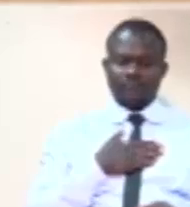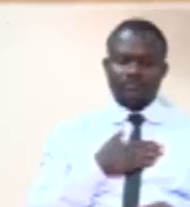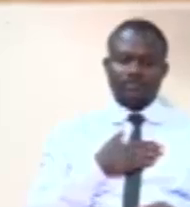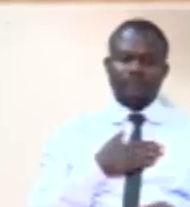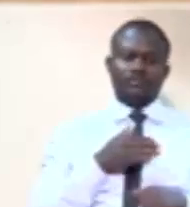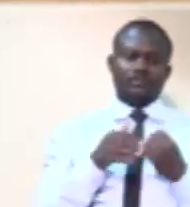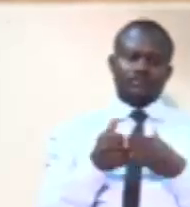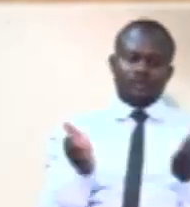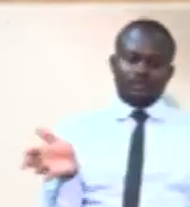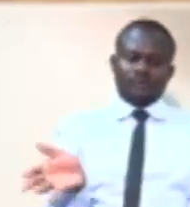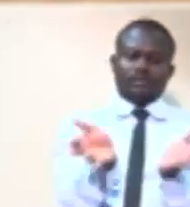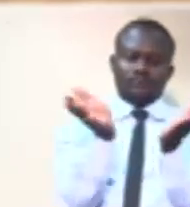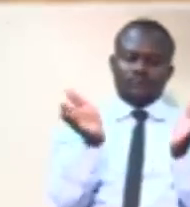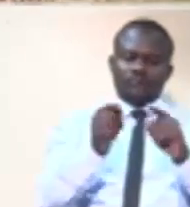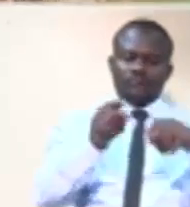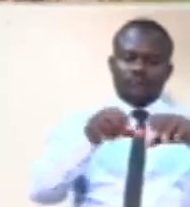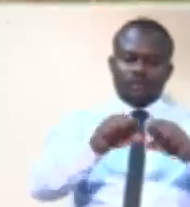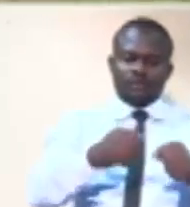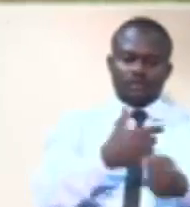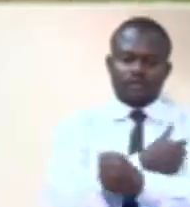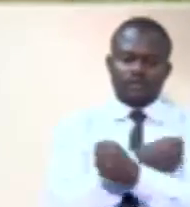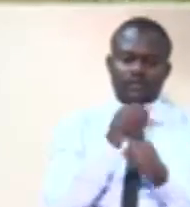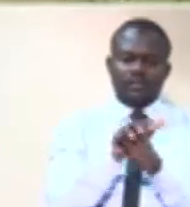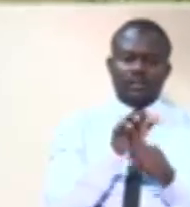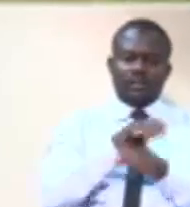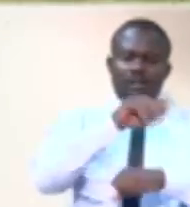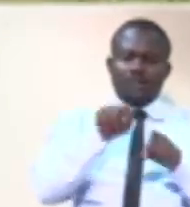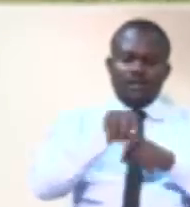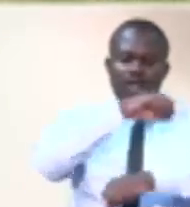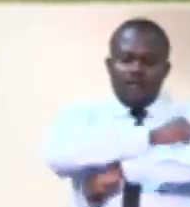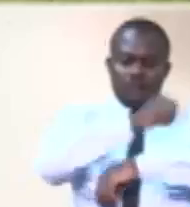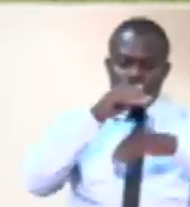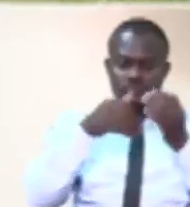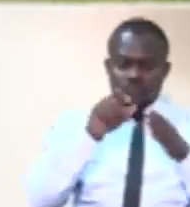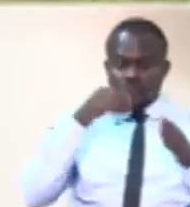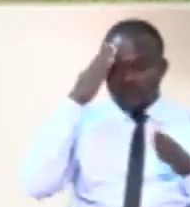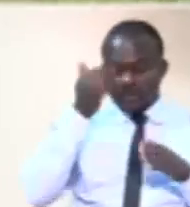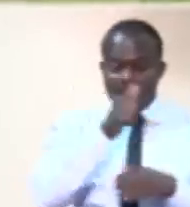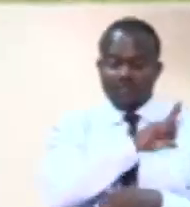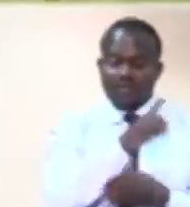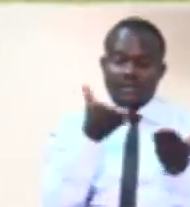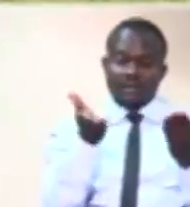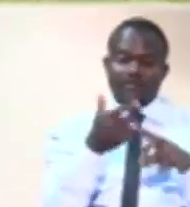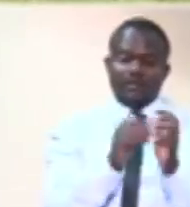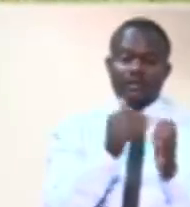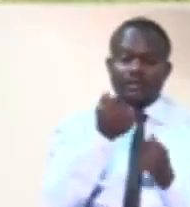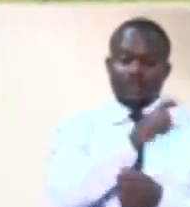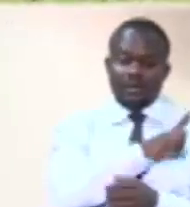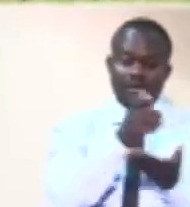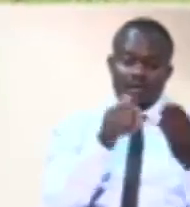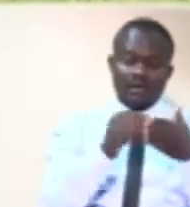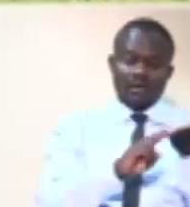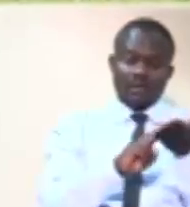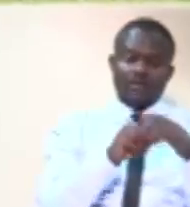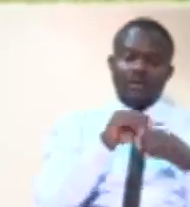nuko nabashishikariza ko baza bagafata urukingo. Cyane cyane wenda nk'abanyeshuri nuko bamenya ko aya mahirwe hari, kandi nyine y'amahirwe aje